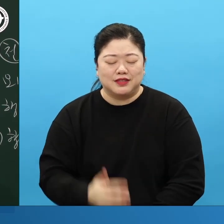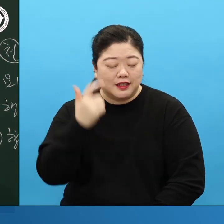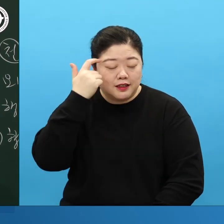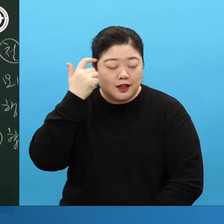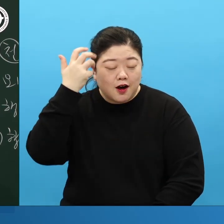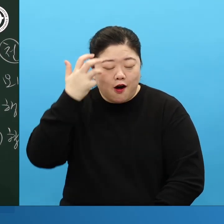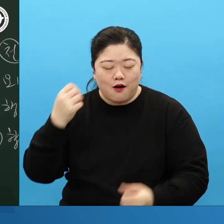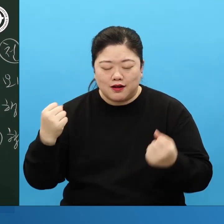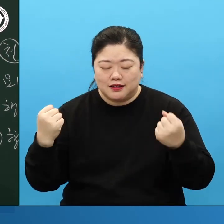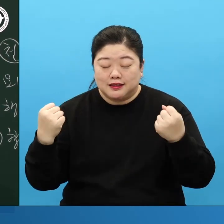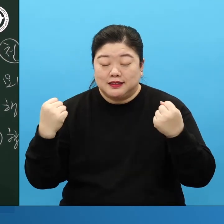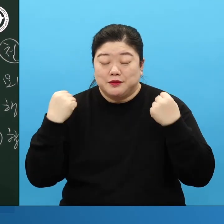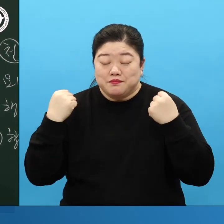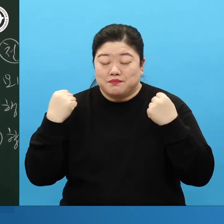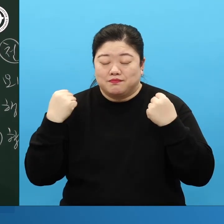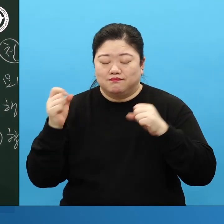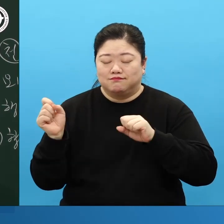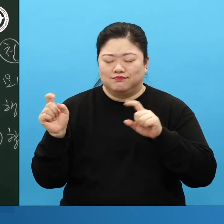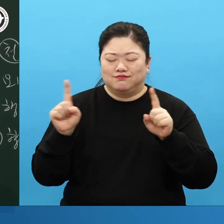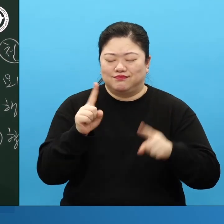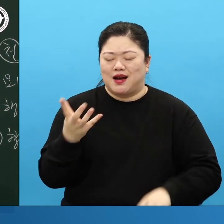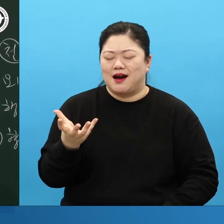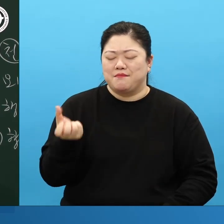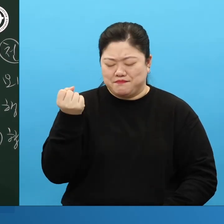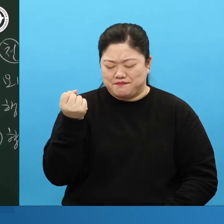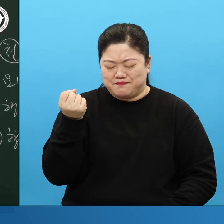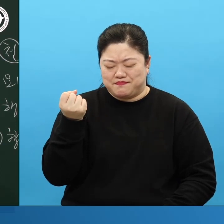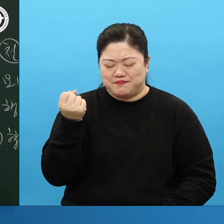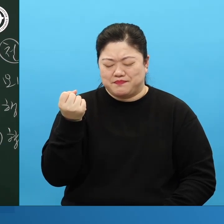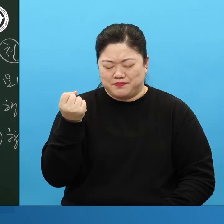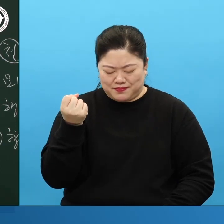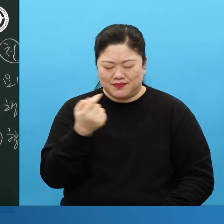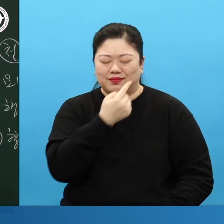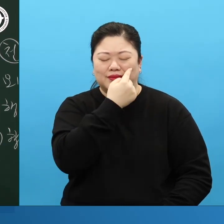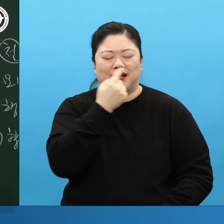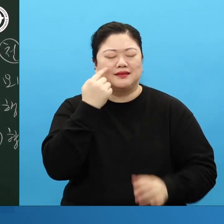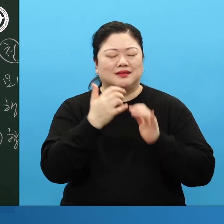힘을 소유하는 정인 되게 Que 해주옵소서. sean testigos que posean